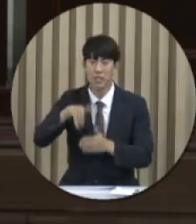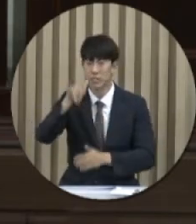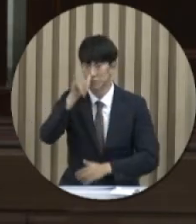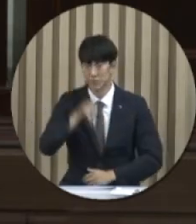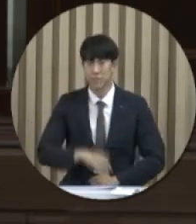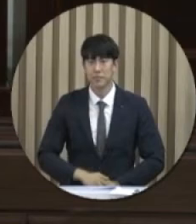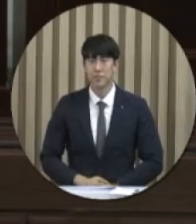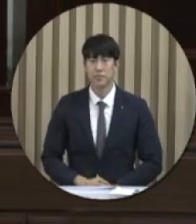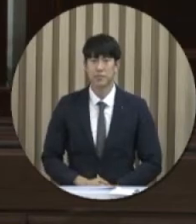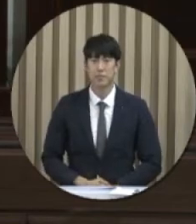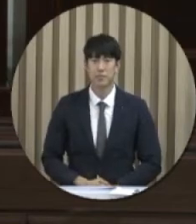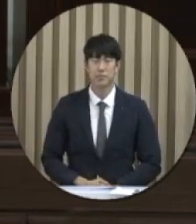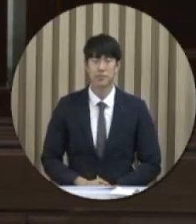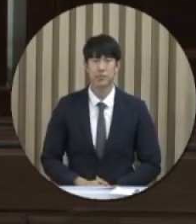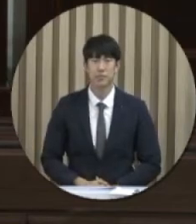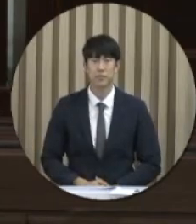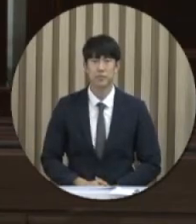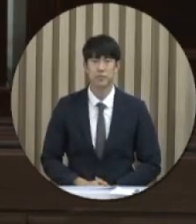지나갑니다.